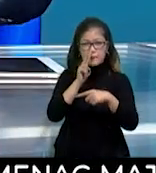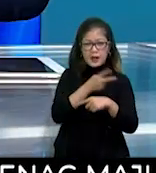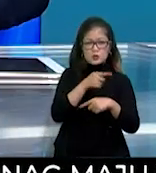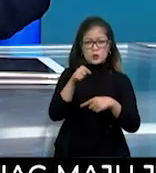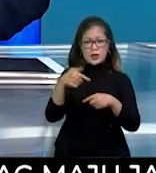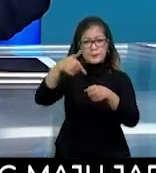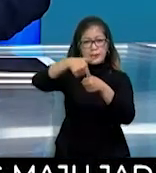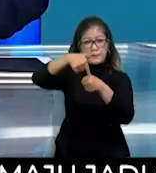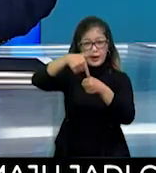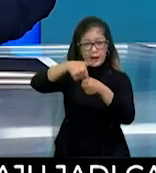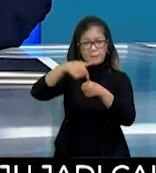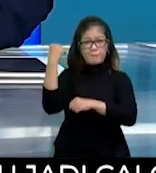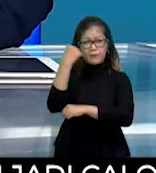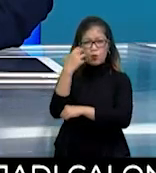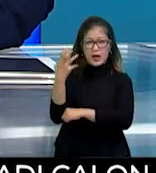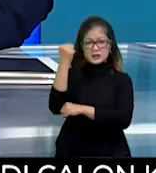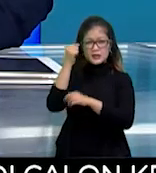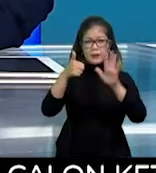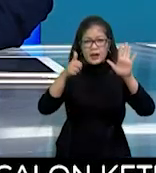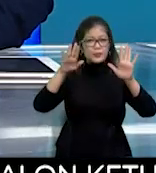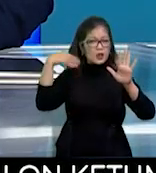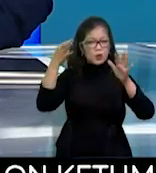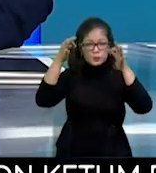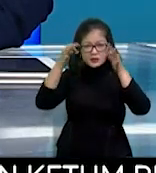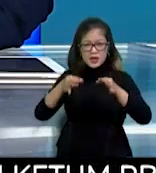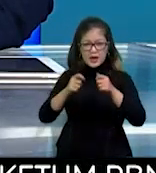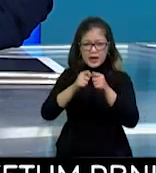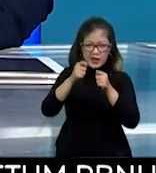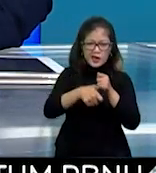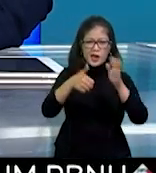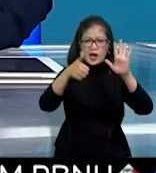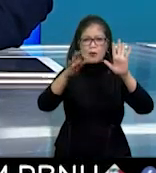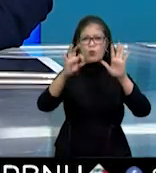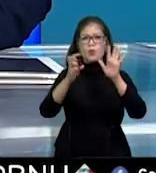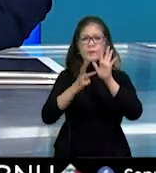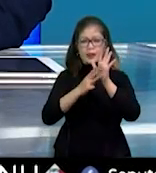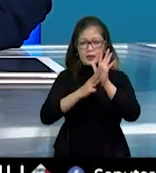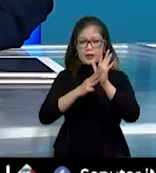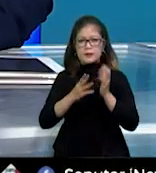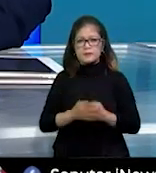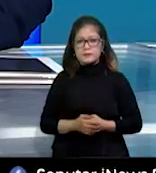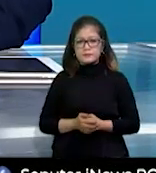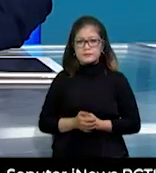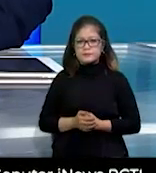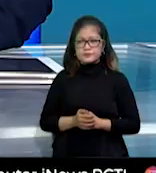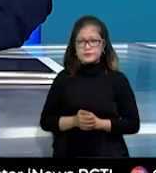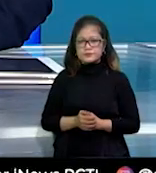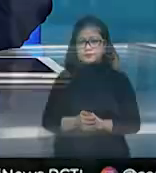menjadi premium. Pelaku terancam hukuman 6 tahun penjara dan denda 60 miliar rupiah.